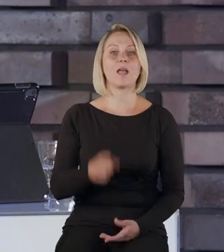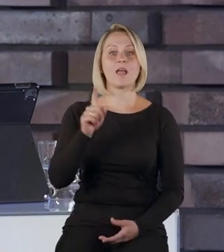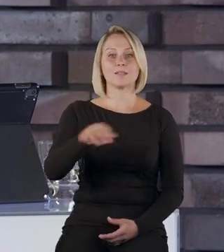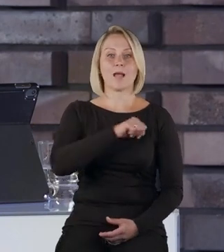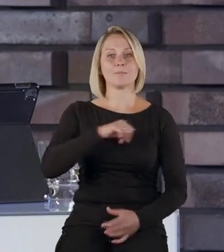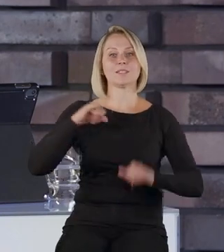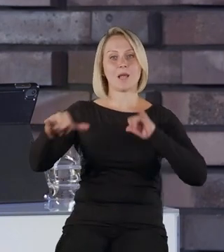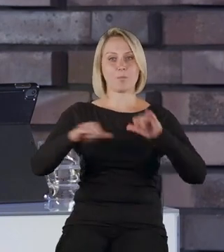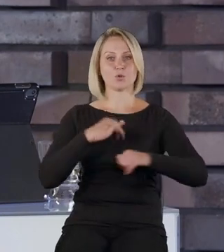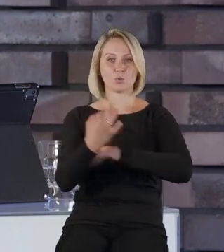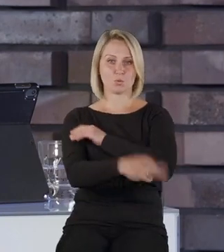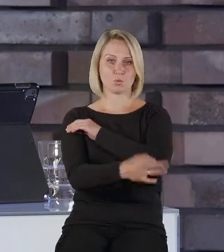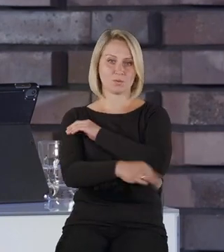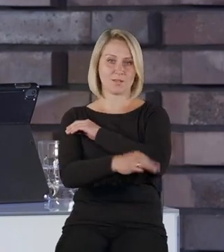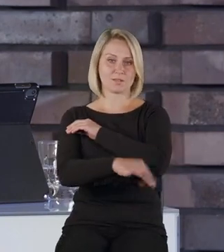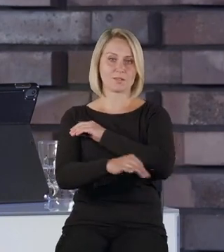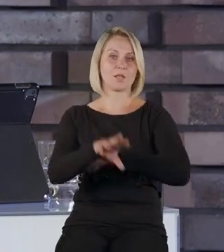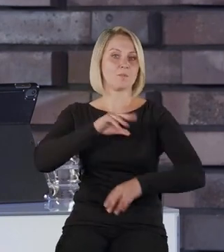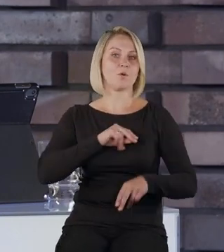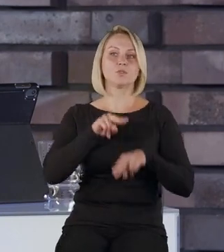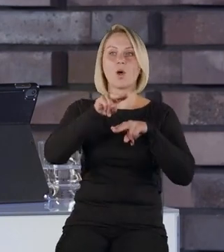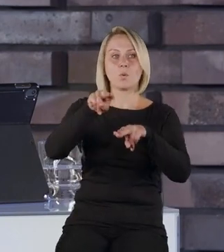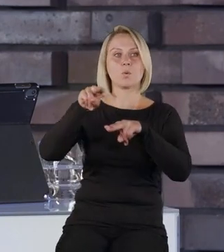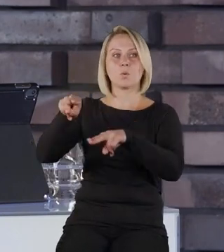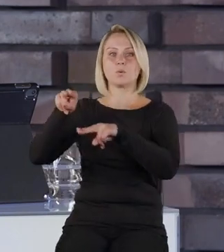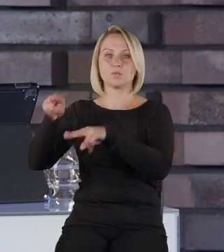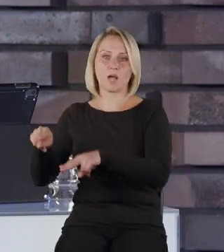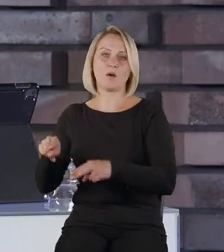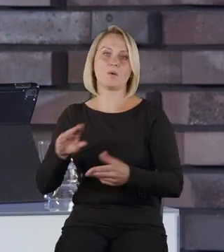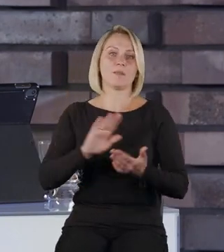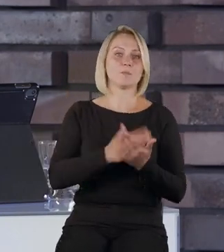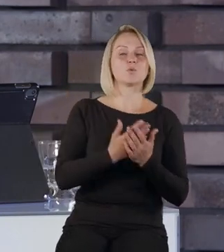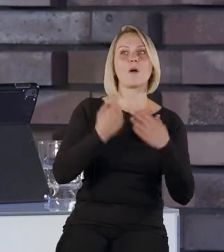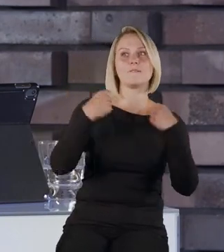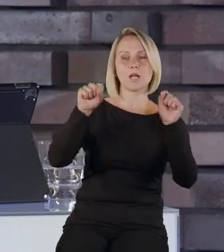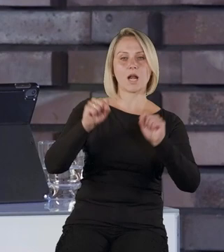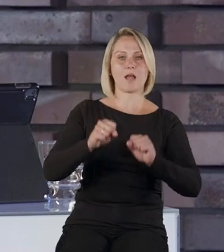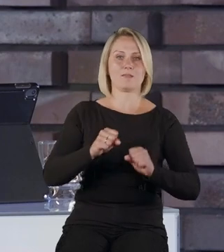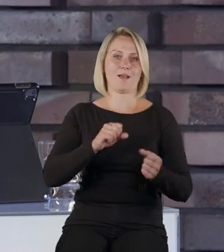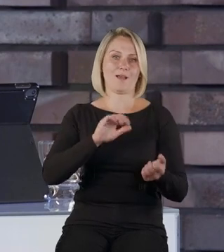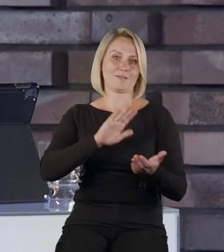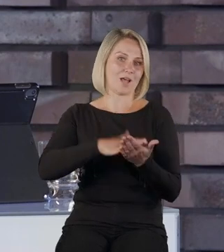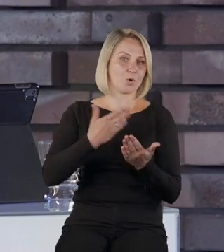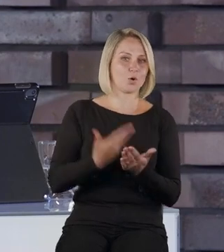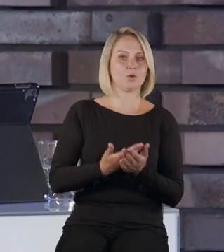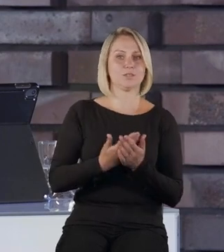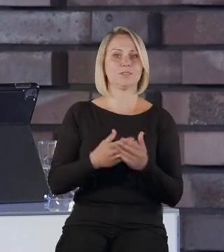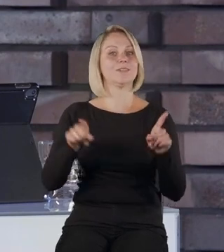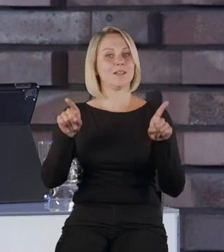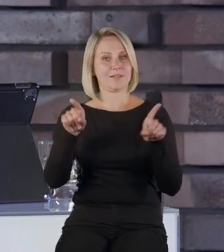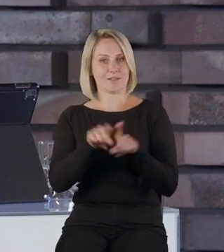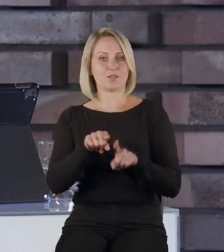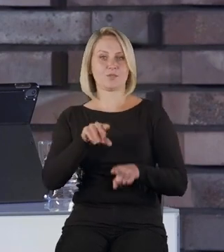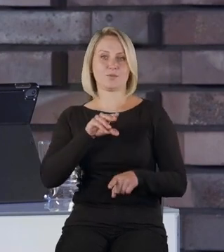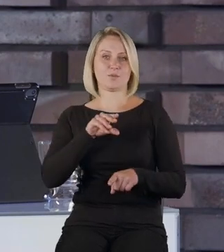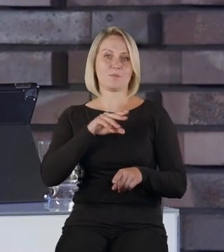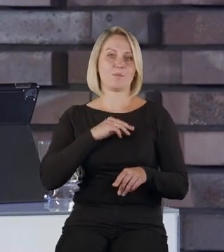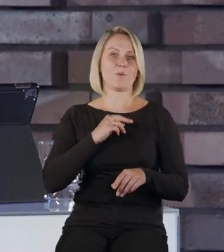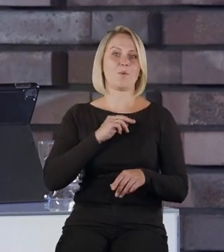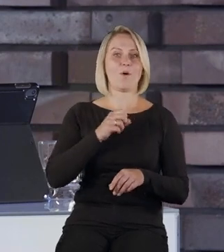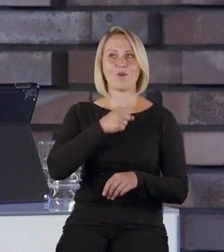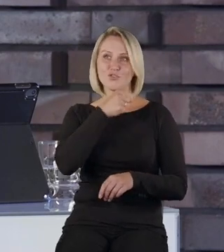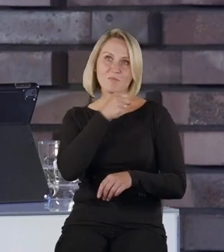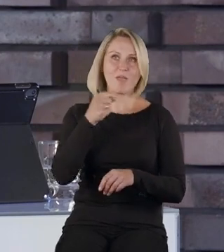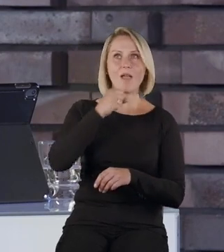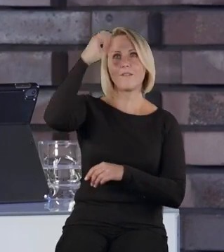Samorząd Studencki uczestnicy mogli wziąć udział w licznych konkursach, których do wygrania były te atrakcyjne nagrody. Także pojawiło się karaoke, które